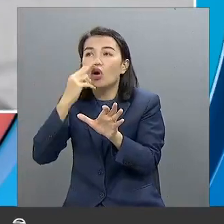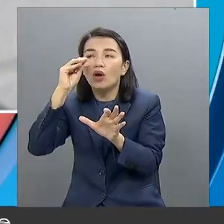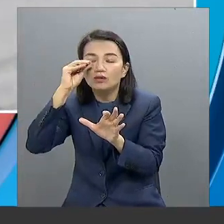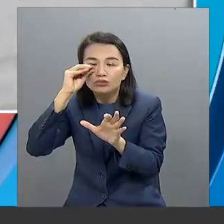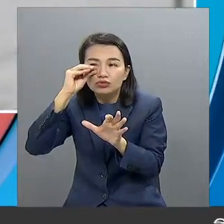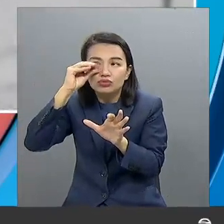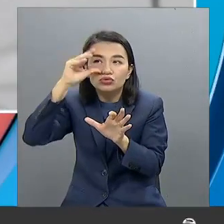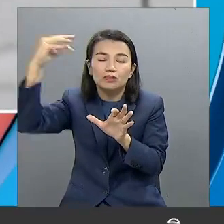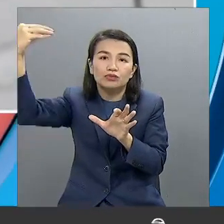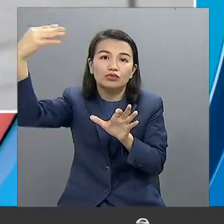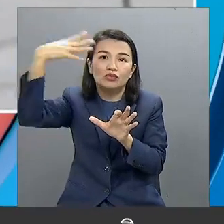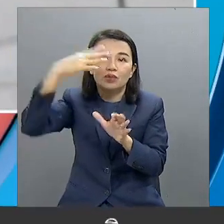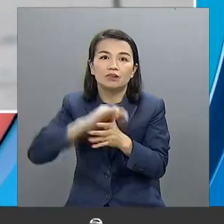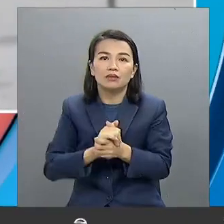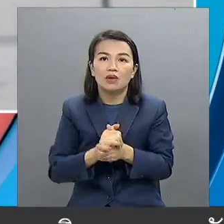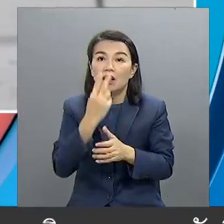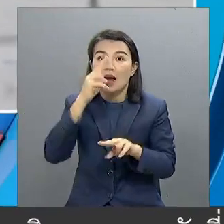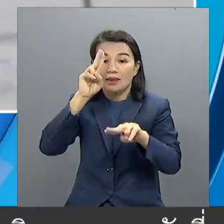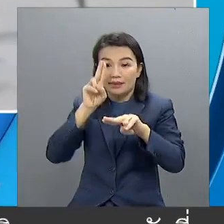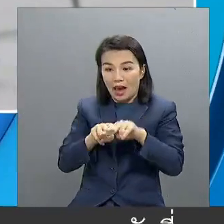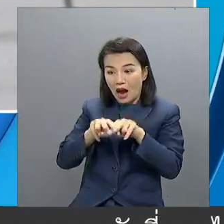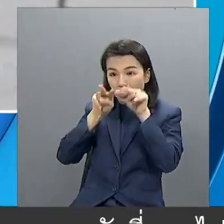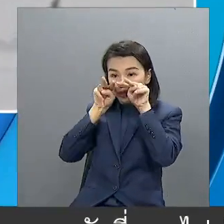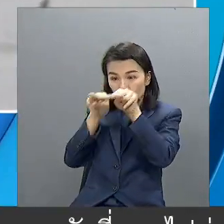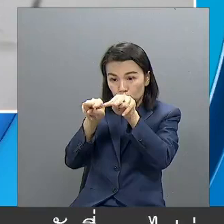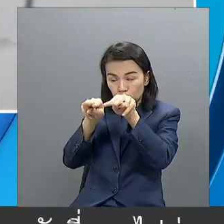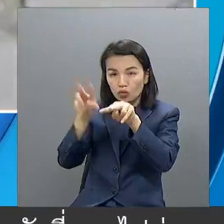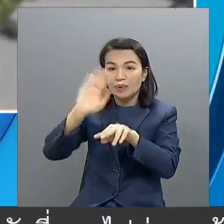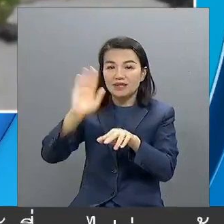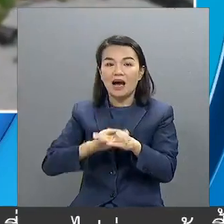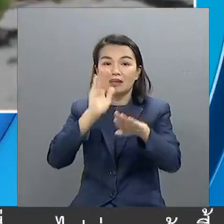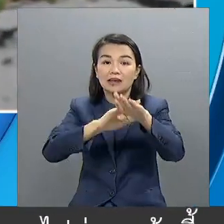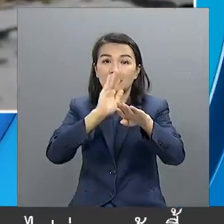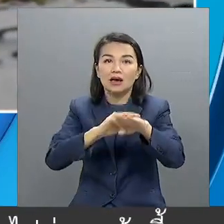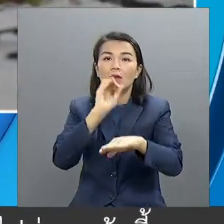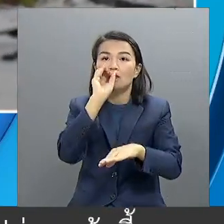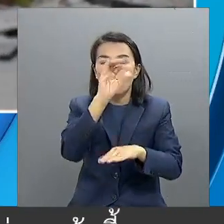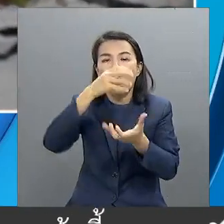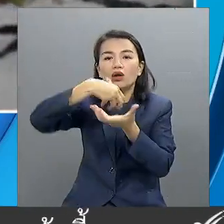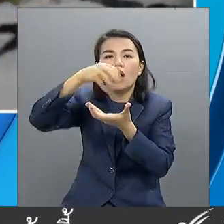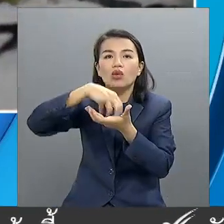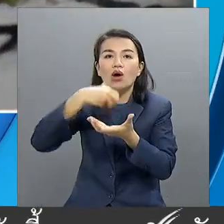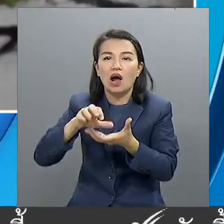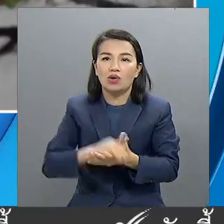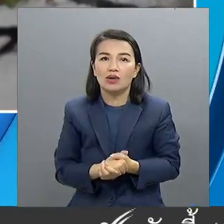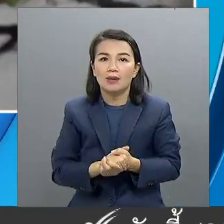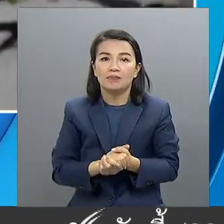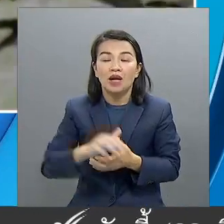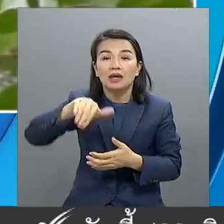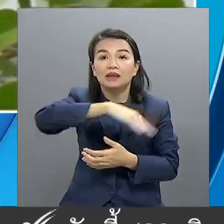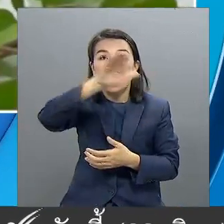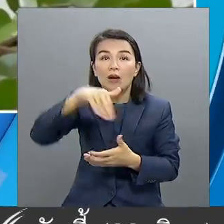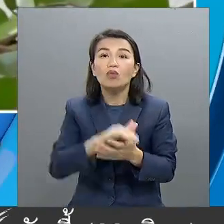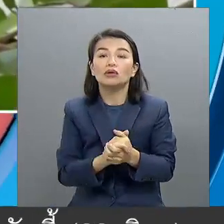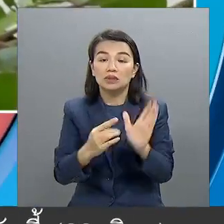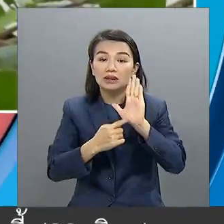ไมไดไปชี้เป้า ให้ไปนั่งจับม หอไปดูมันเป็การเตือนแลนำเสนอ ในอีกมมิของมันนั้ สัญญาแบบนี้แดง